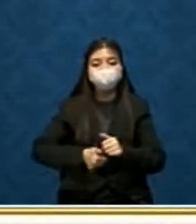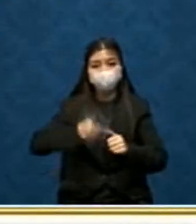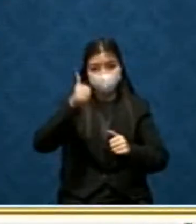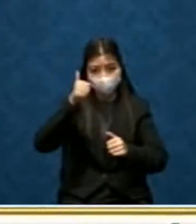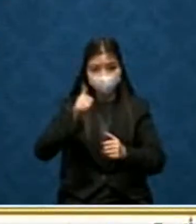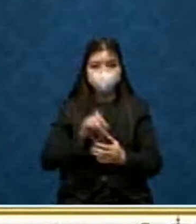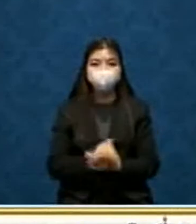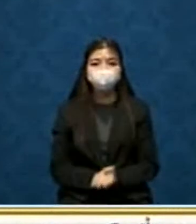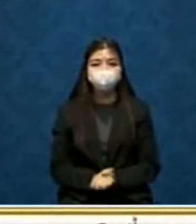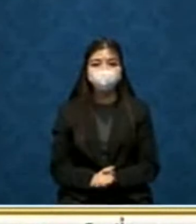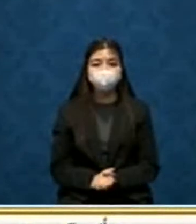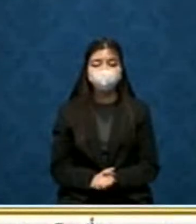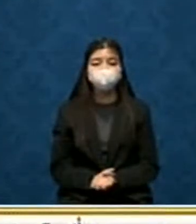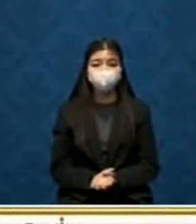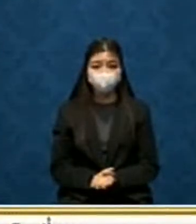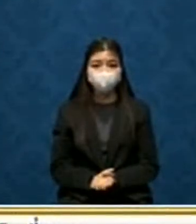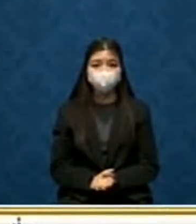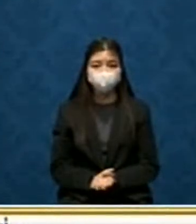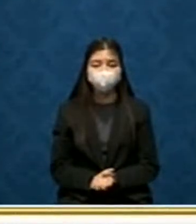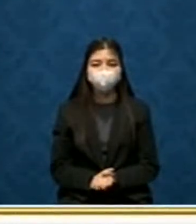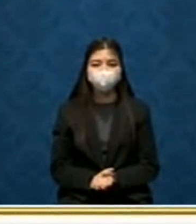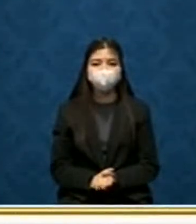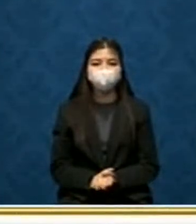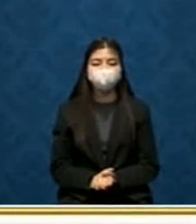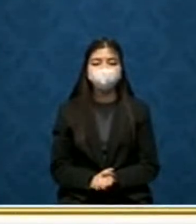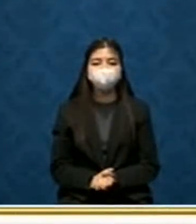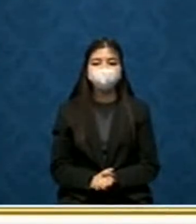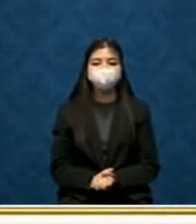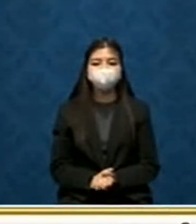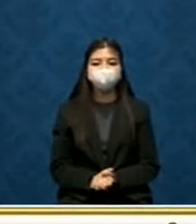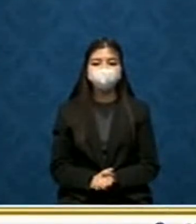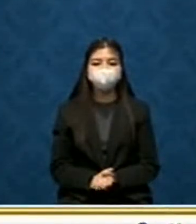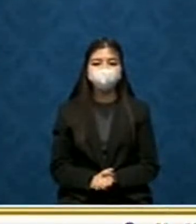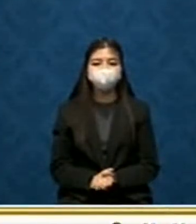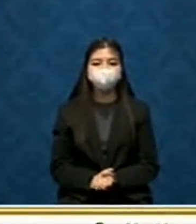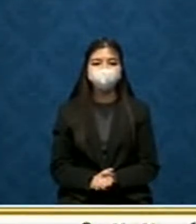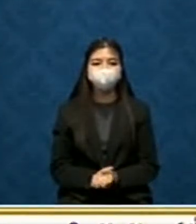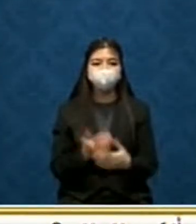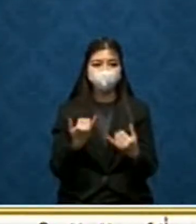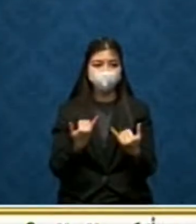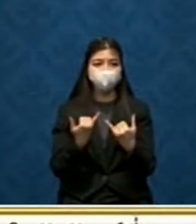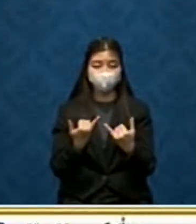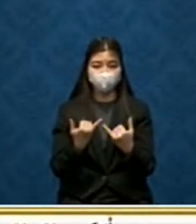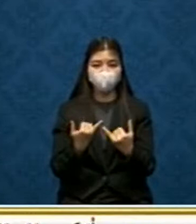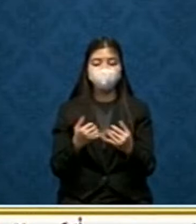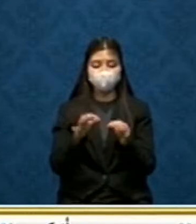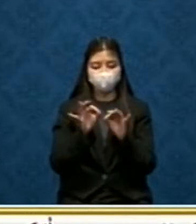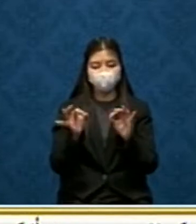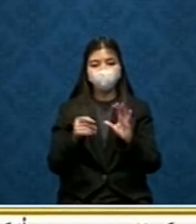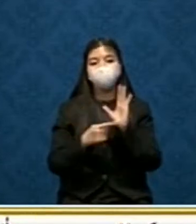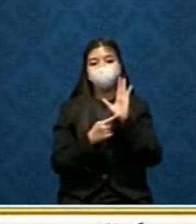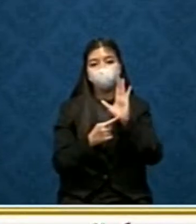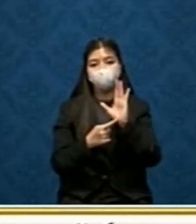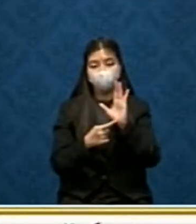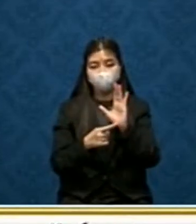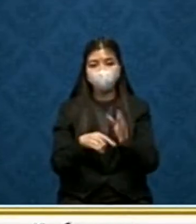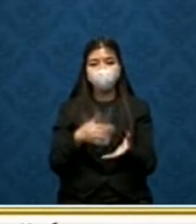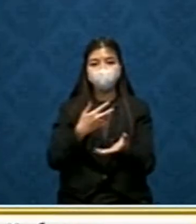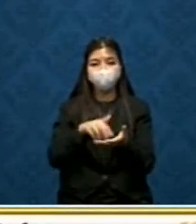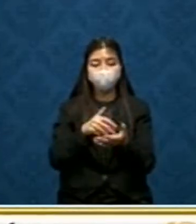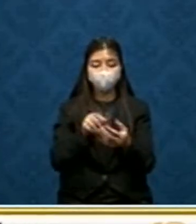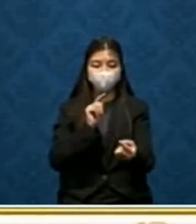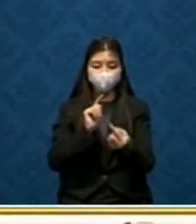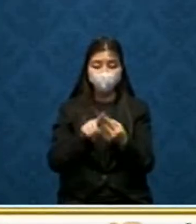แต่วาถาพูอย่นี้มักจะไม่เปทำเหท่เท่าไ่ก็เลยยกมาประกอบในวันนี้เขาก็ถามท่านเยอะนะ